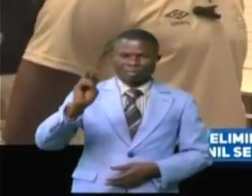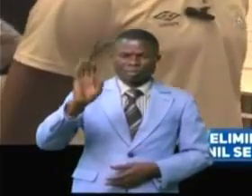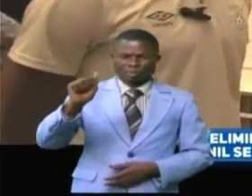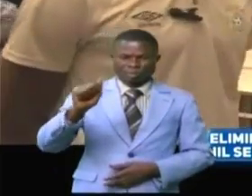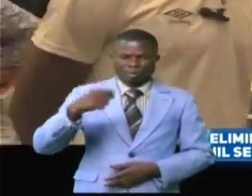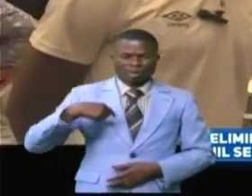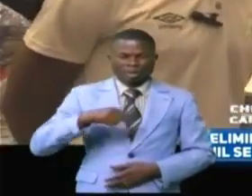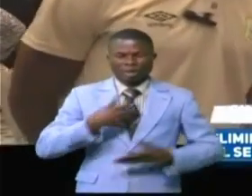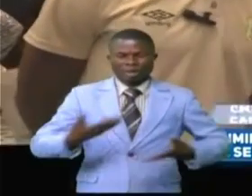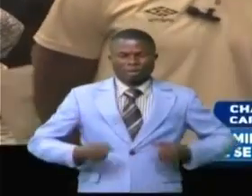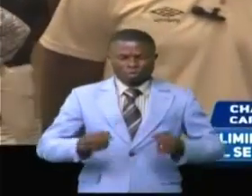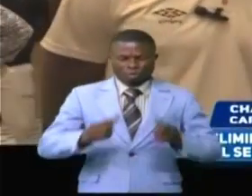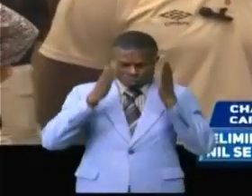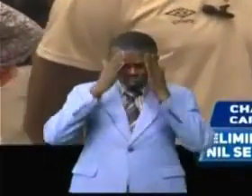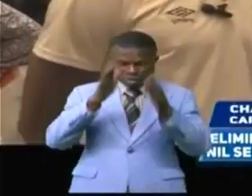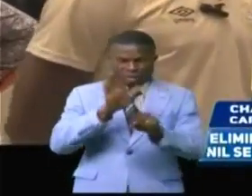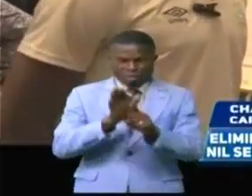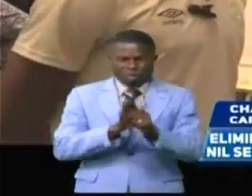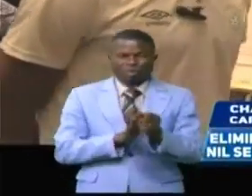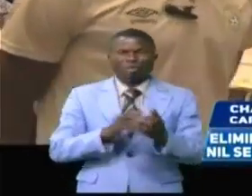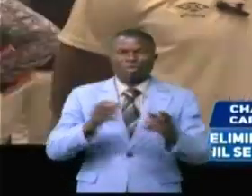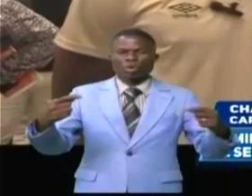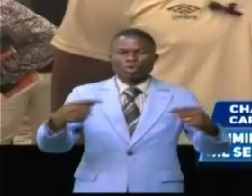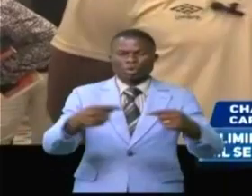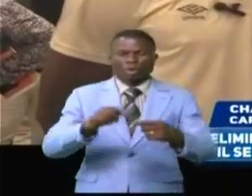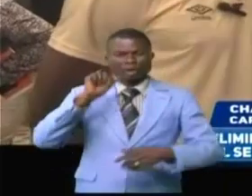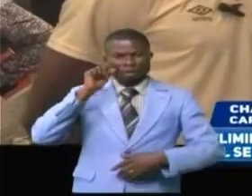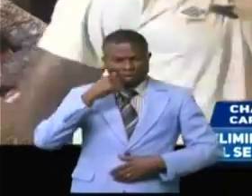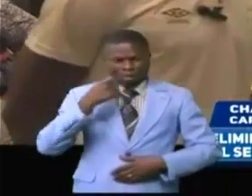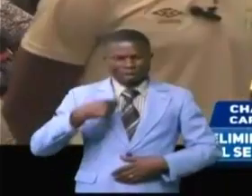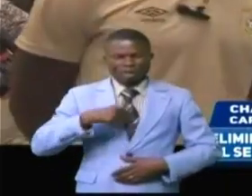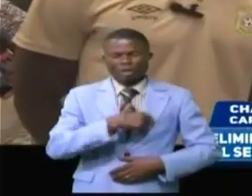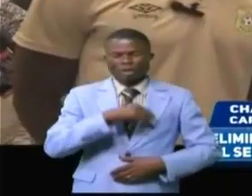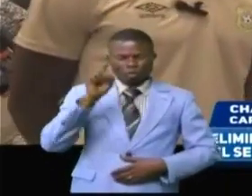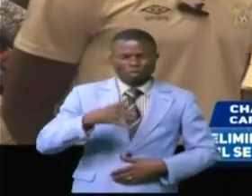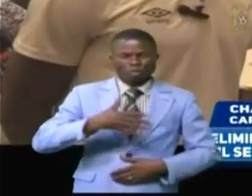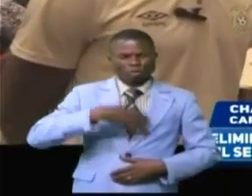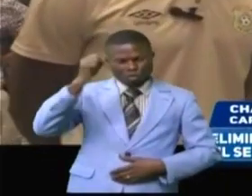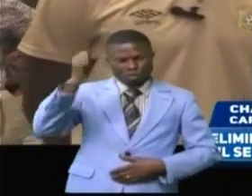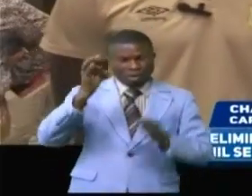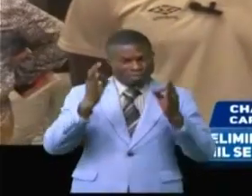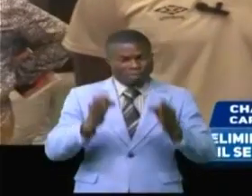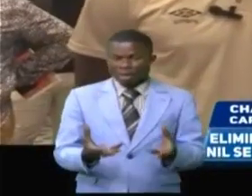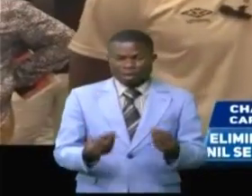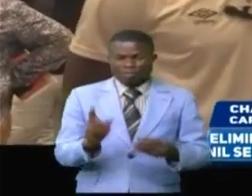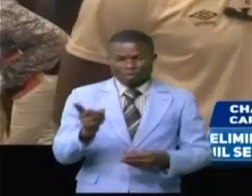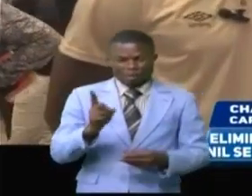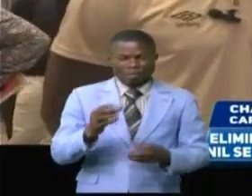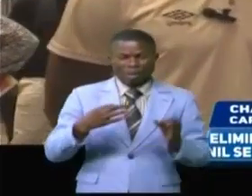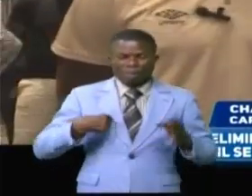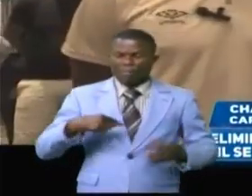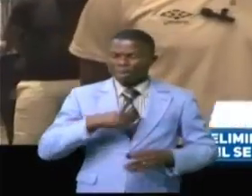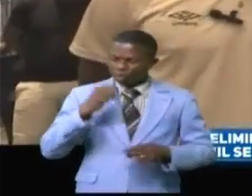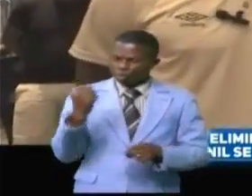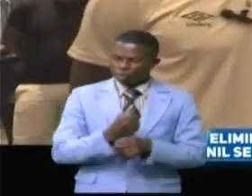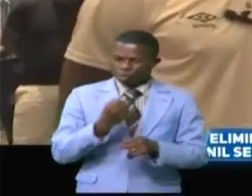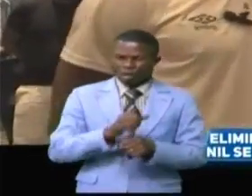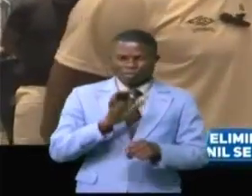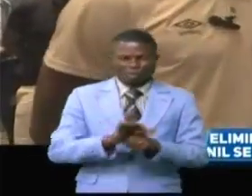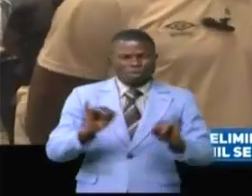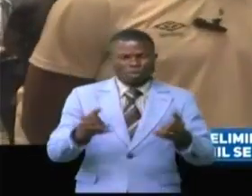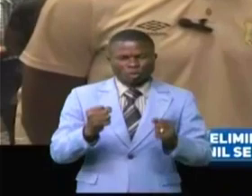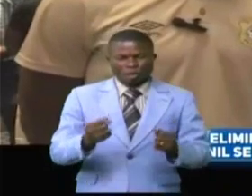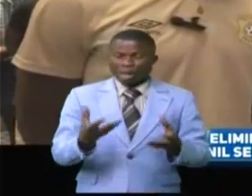focus sur notre match. On a besoin de soutien de tout le peuple congolais. On va mouiller notre maillot jusqu'à la fin pour chercher la qualification. Ça ne va pas être